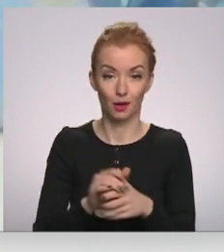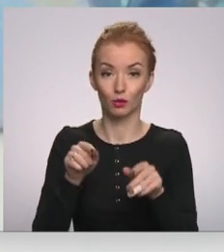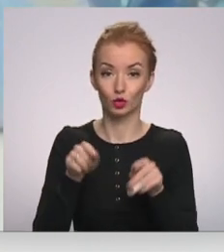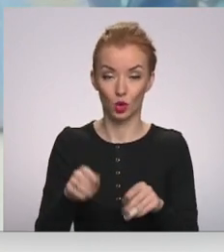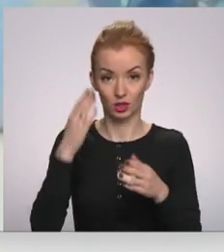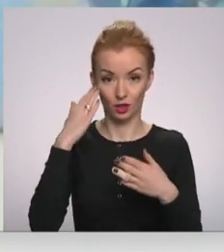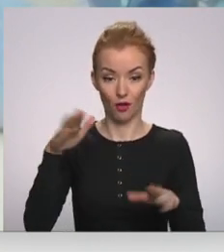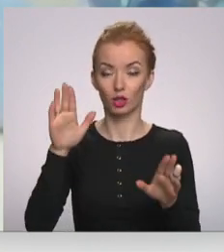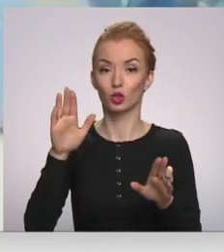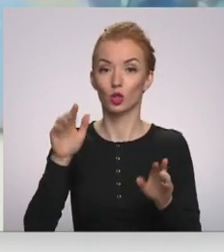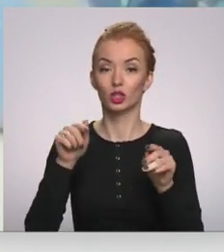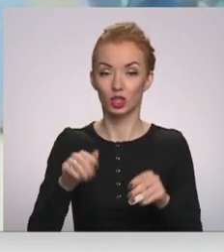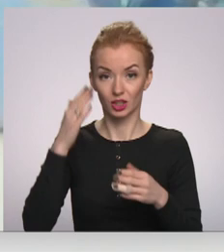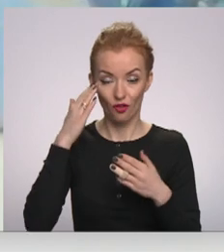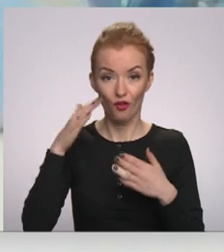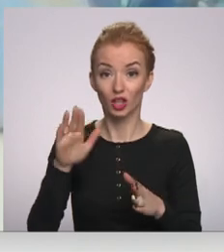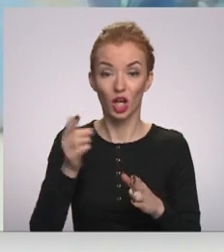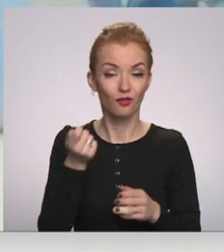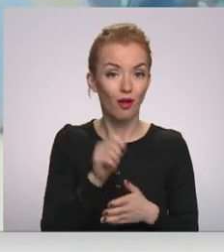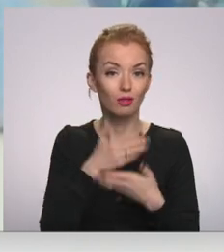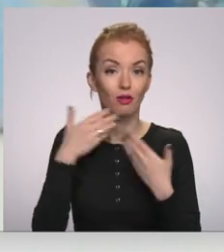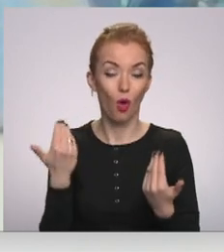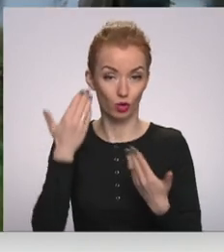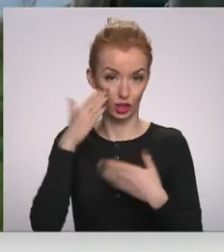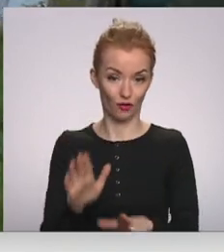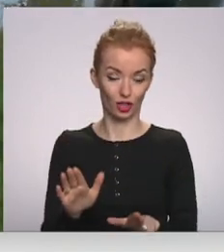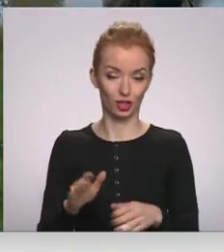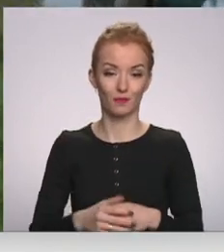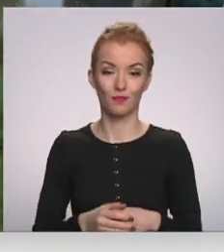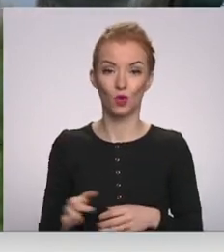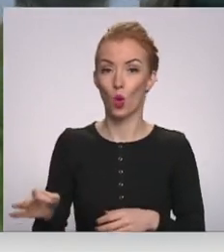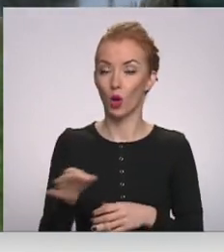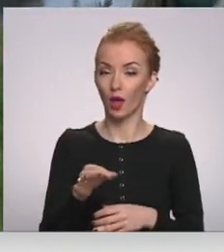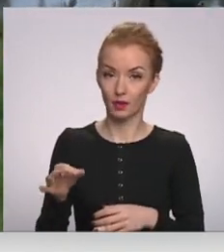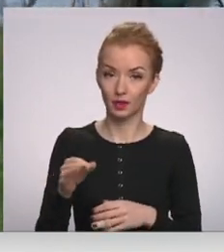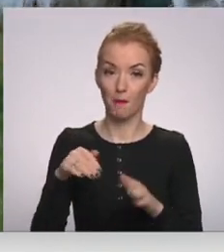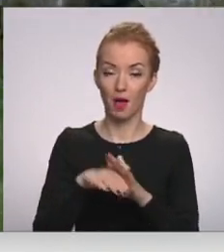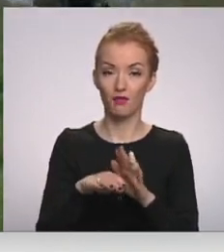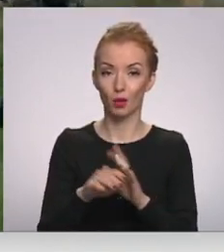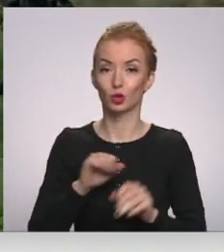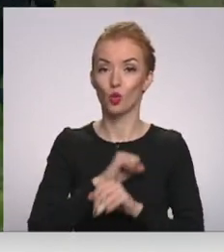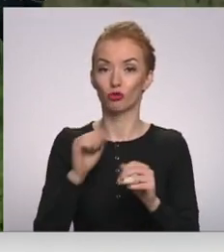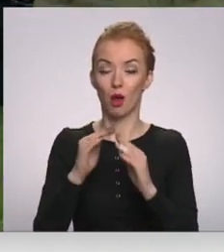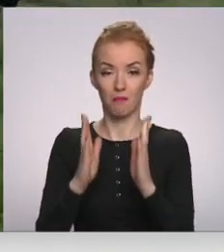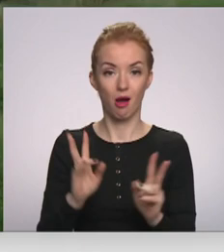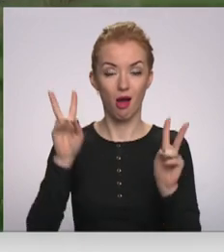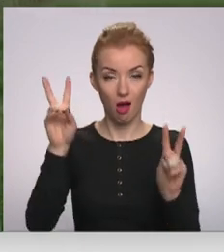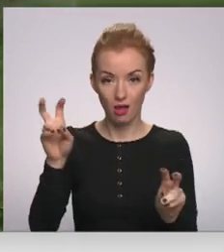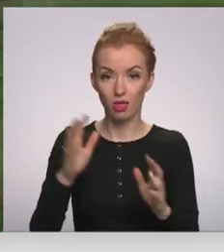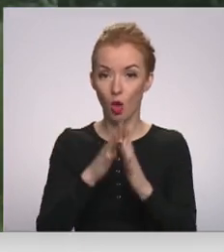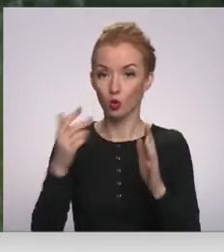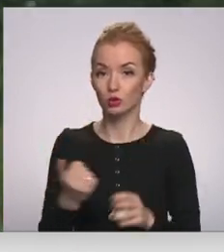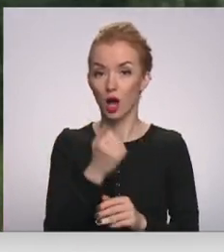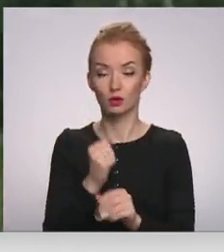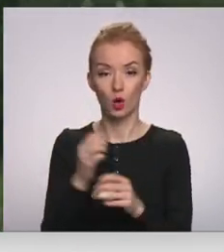te svešo, šis svešais vairs nav svešs. Organizācija Patvērums drošā māja jau daudzus gadus ikdienā strādā